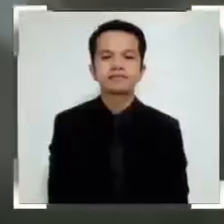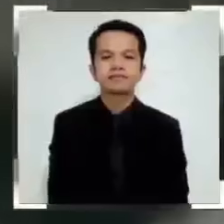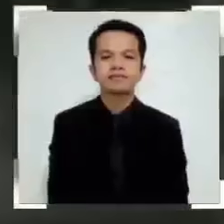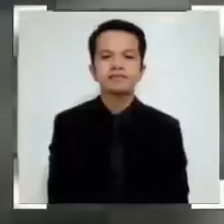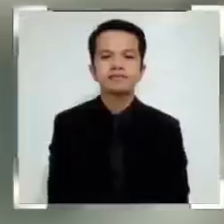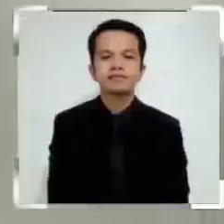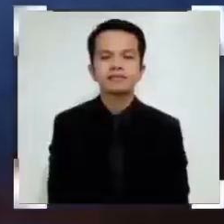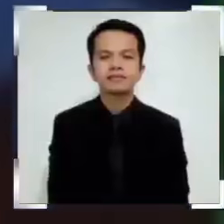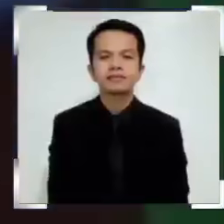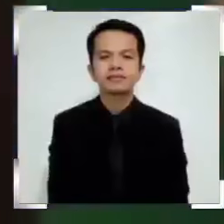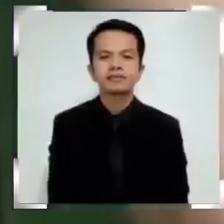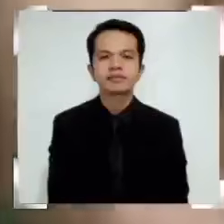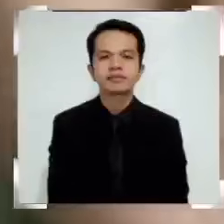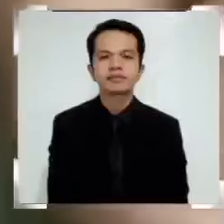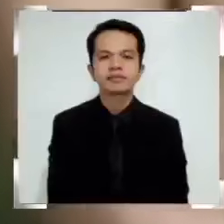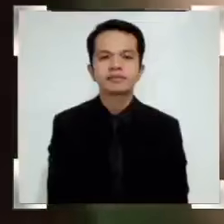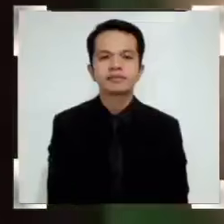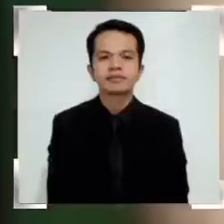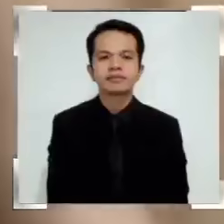Tabi, tabi.